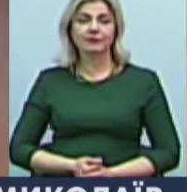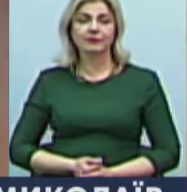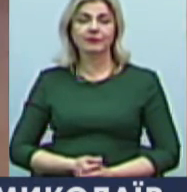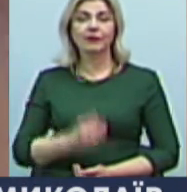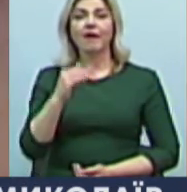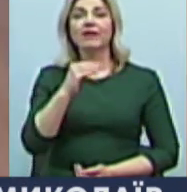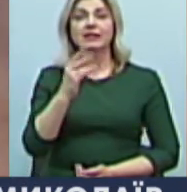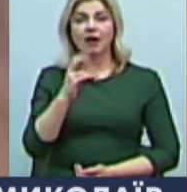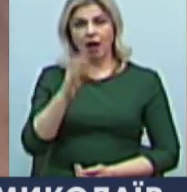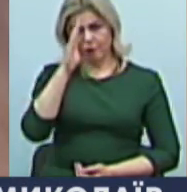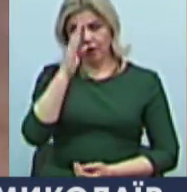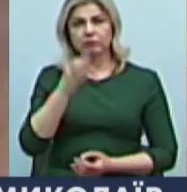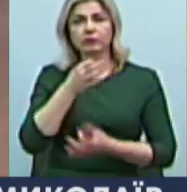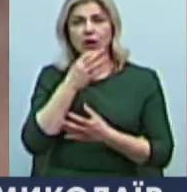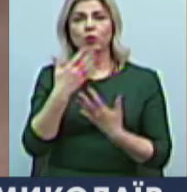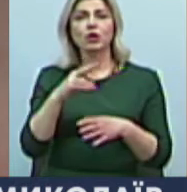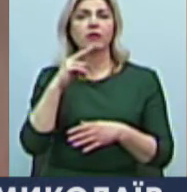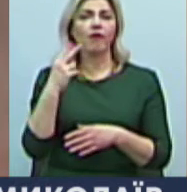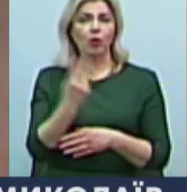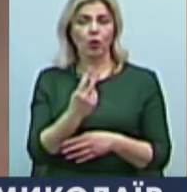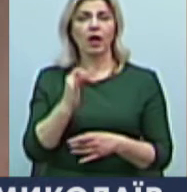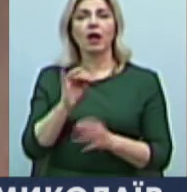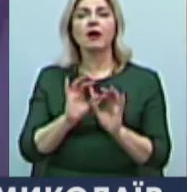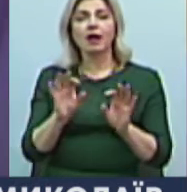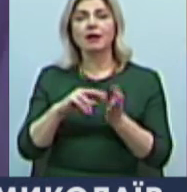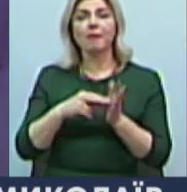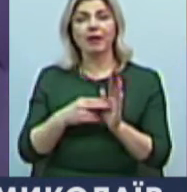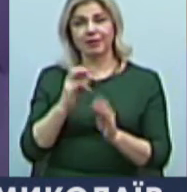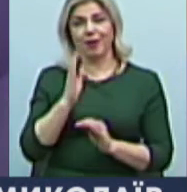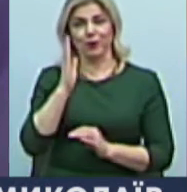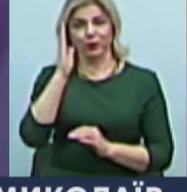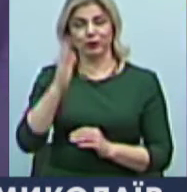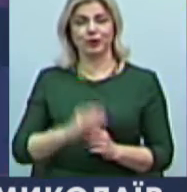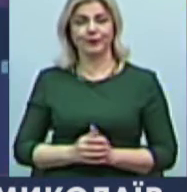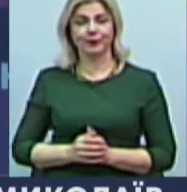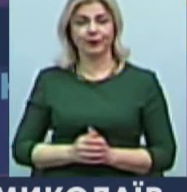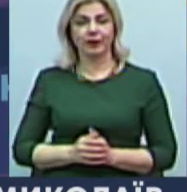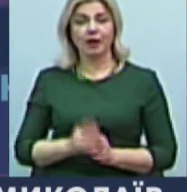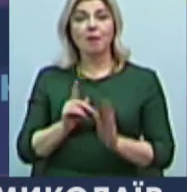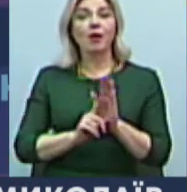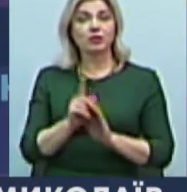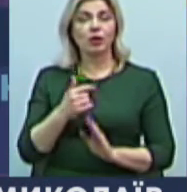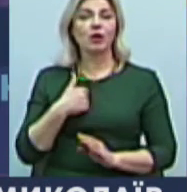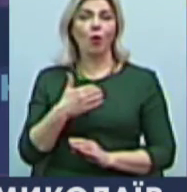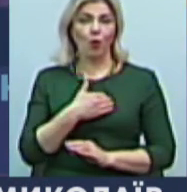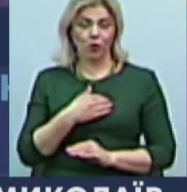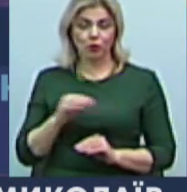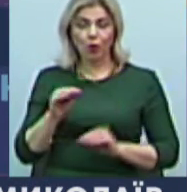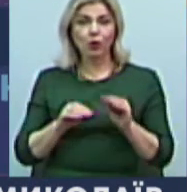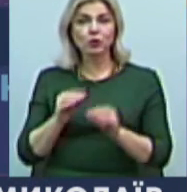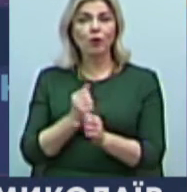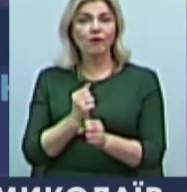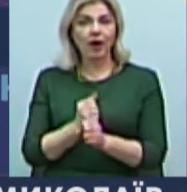Фізикою Олег захоплюється вже 2 роки. Ділиться планами на майбутнє. Спочатку я хочу сконструювати